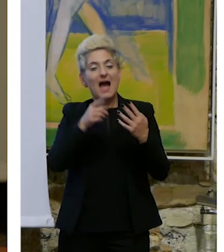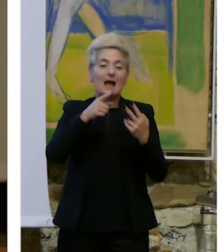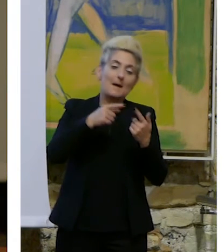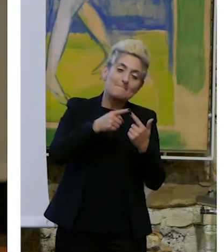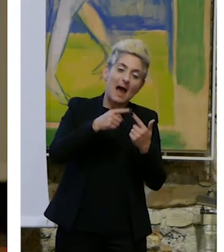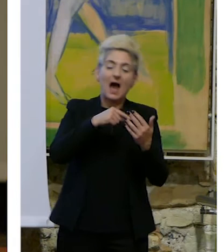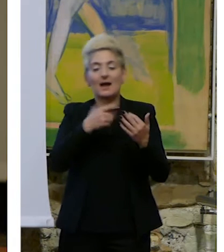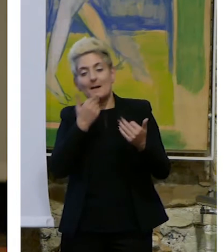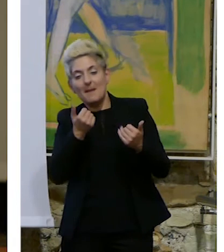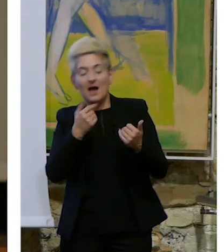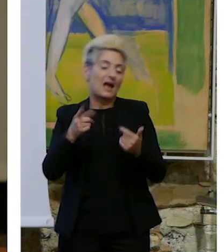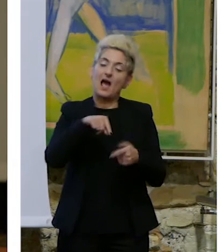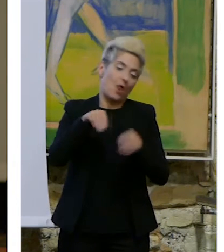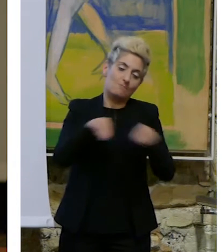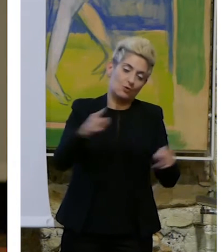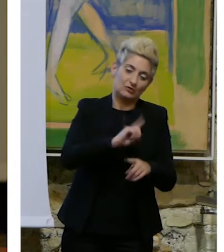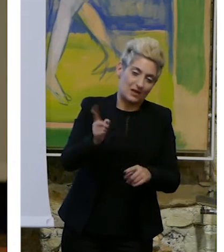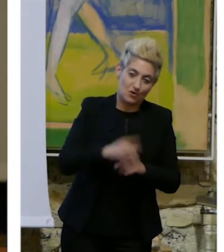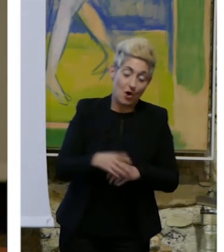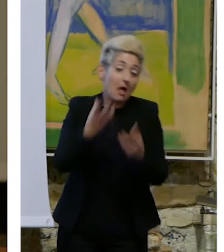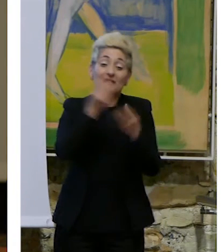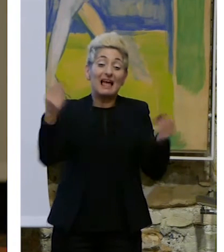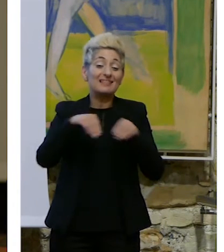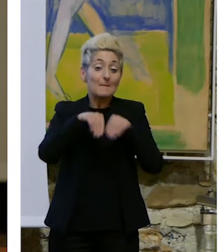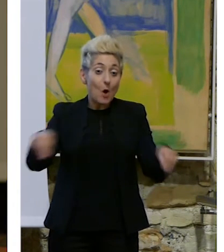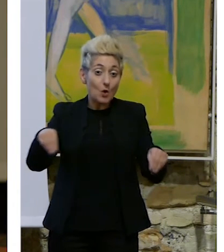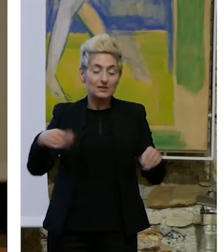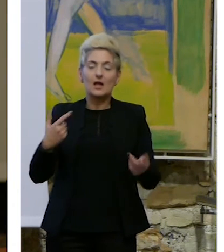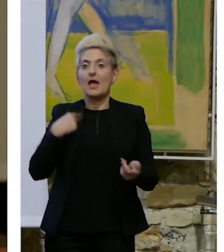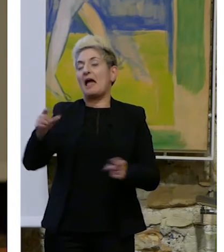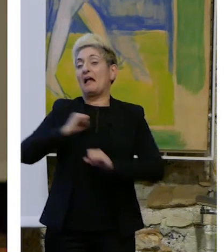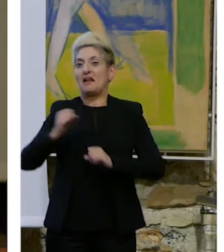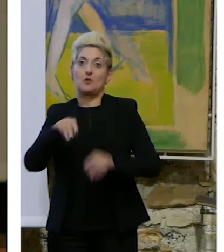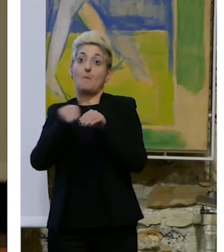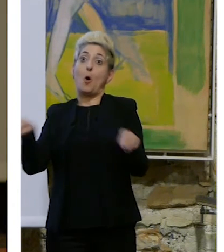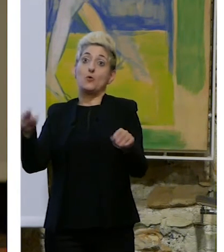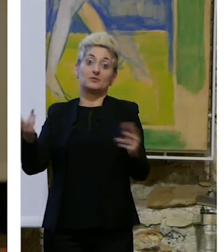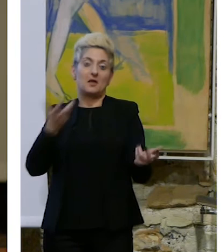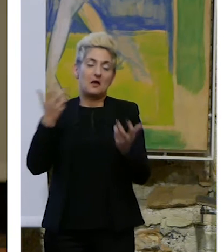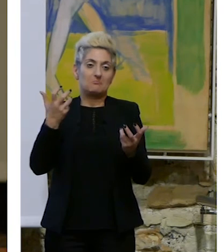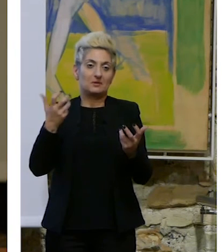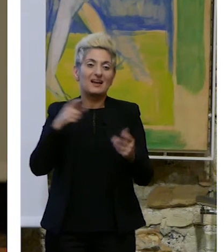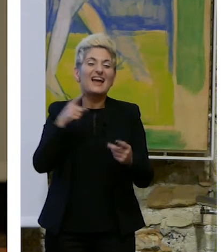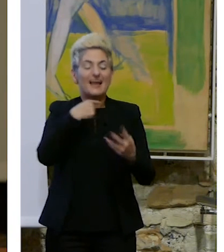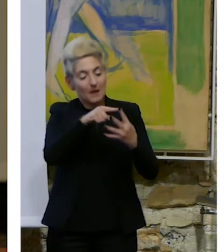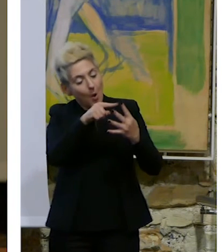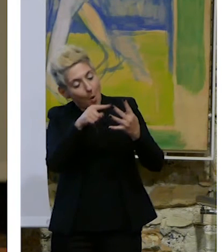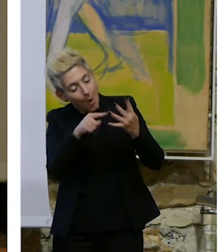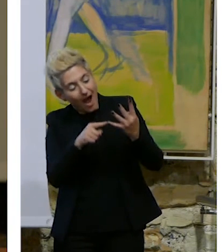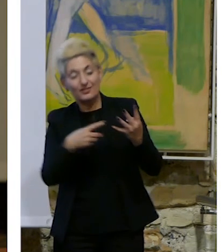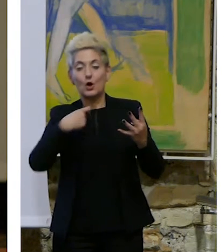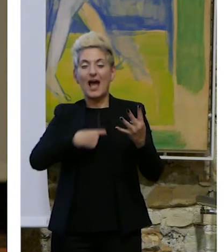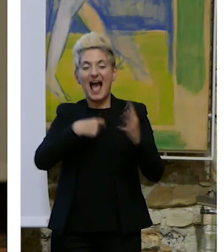una roba è un'altra cosa, non è un museo. Molti musei, che credono di essere musei, non sono musei, perché non hanno queste quattro